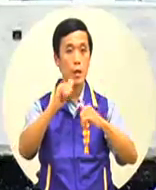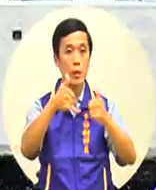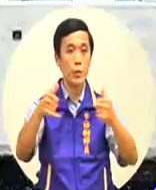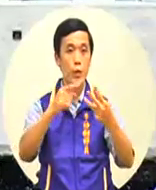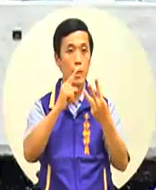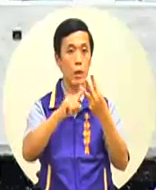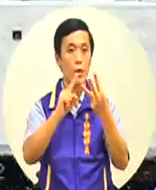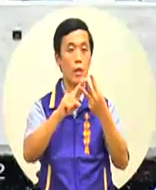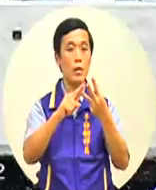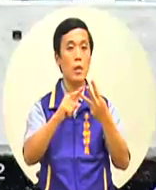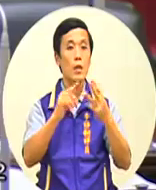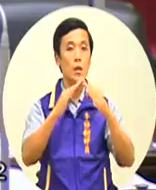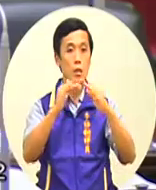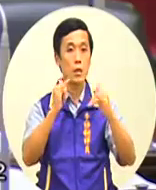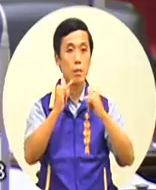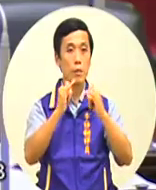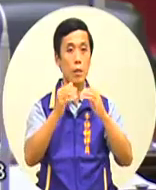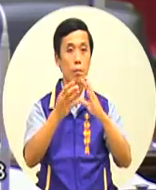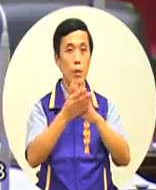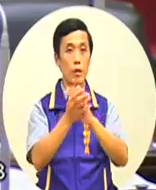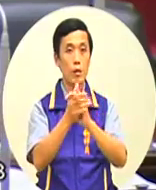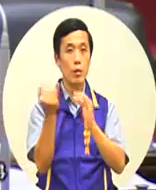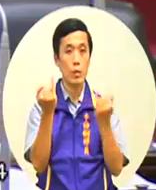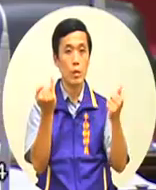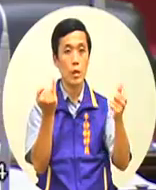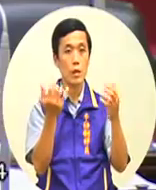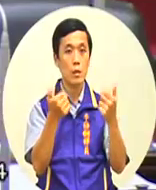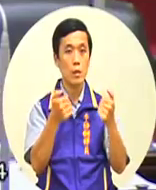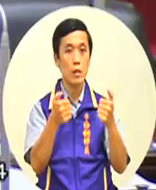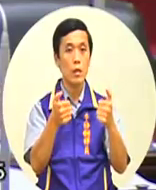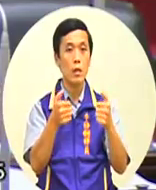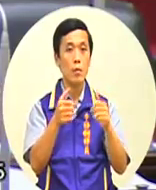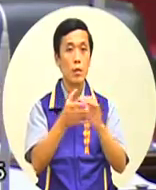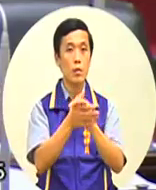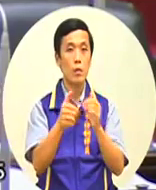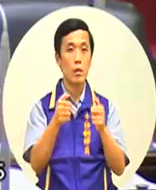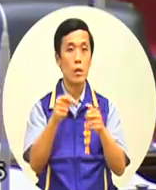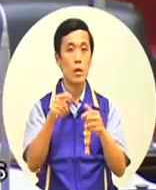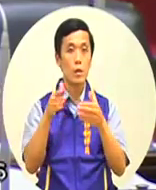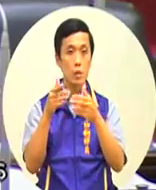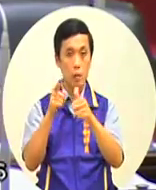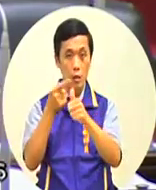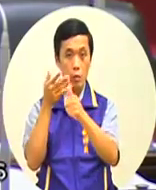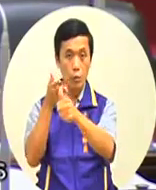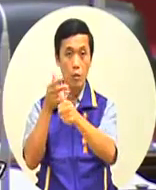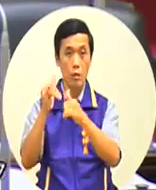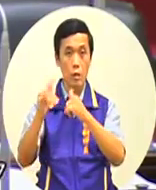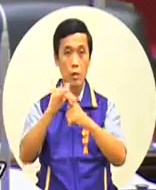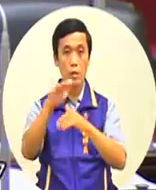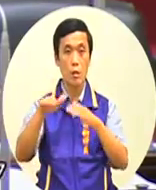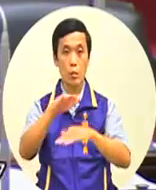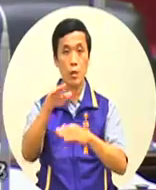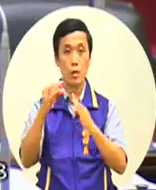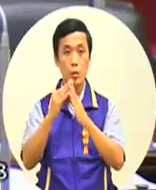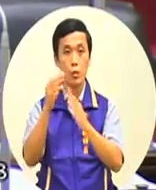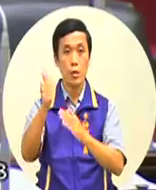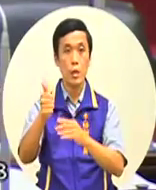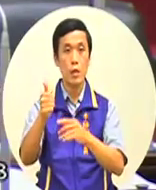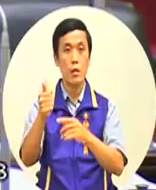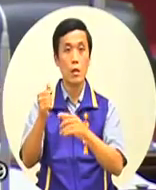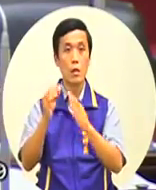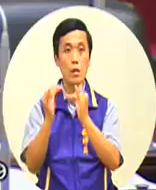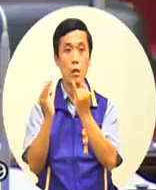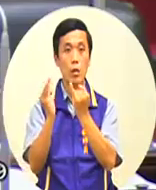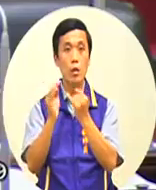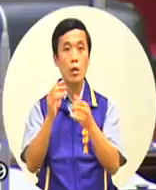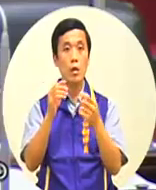市民朋友，大家好。首先，先请教社会局姚局长一个问题，有关于长照 2.0， 就